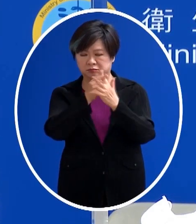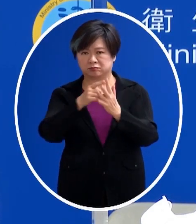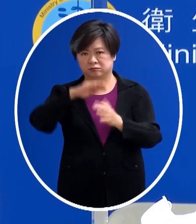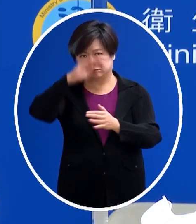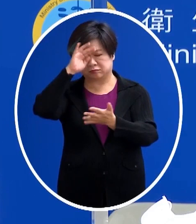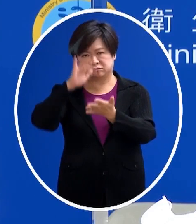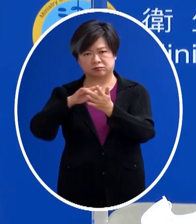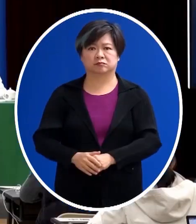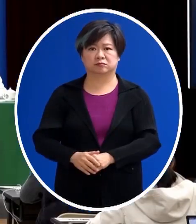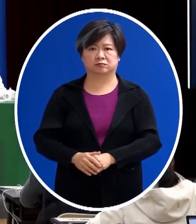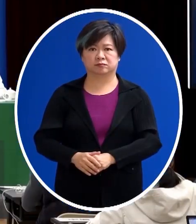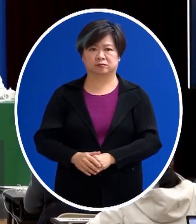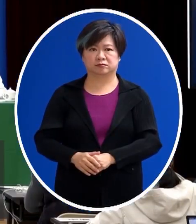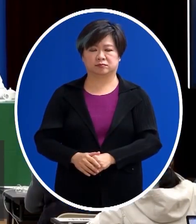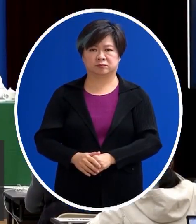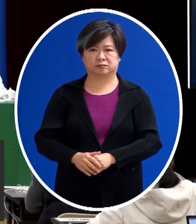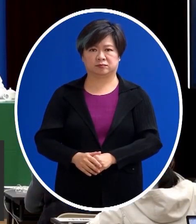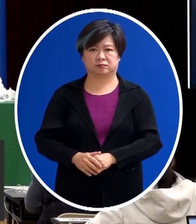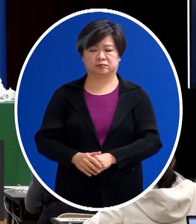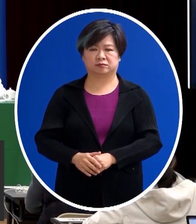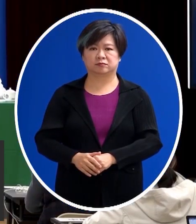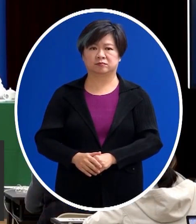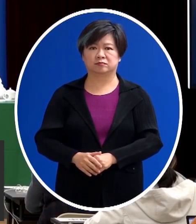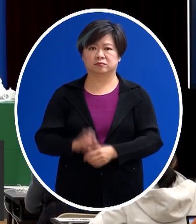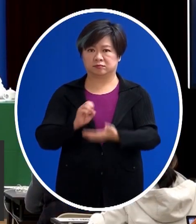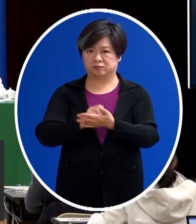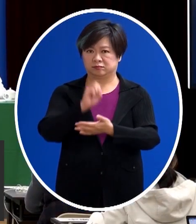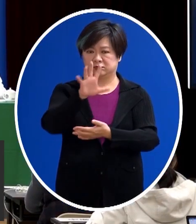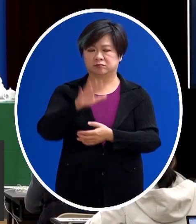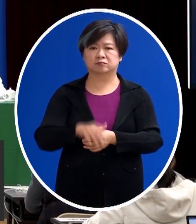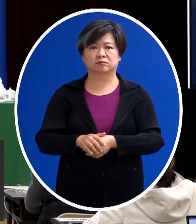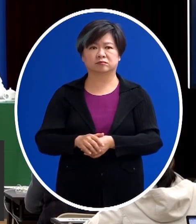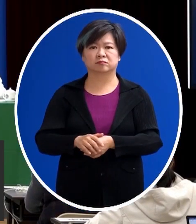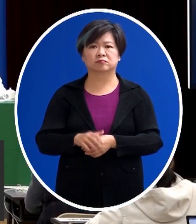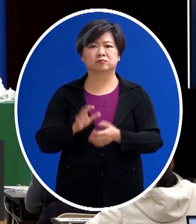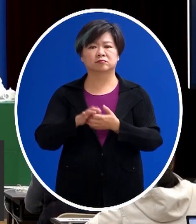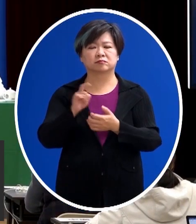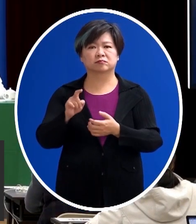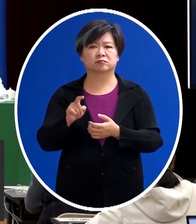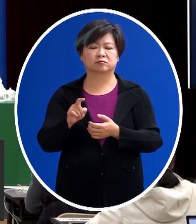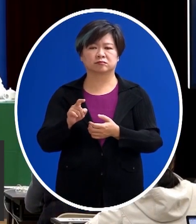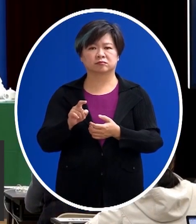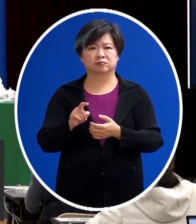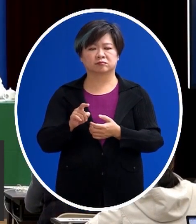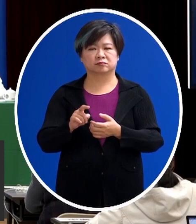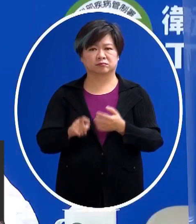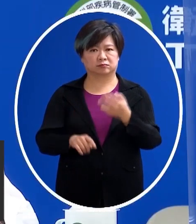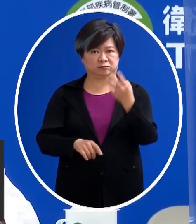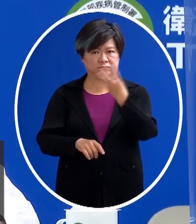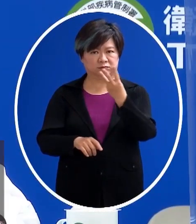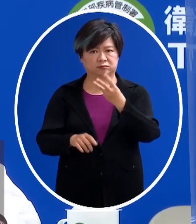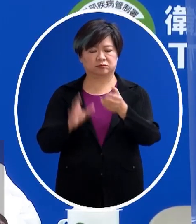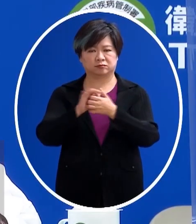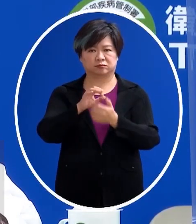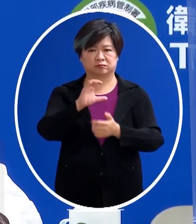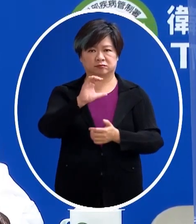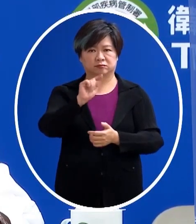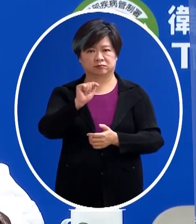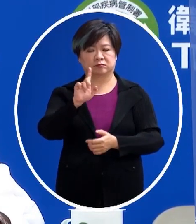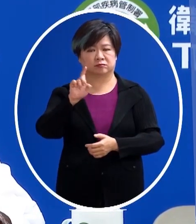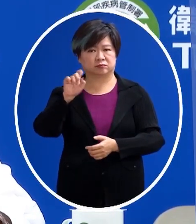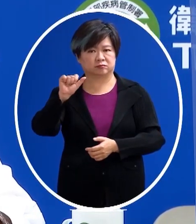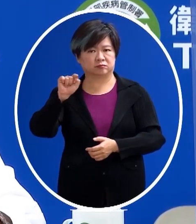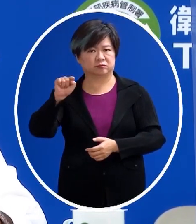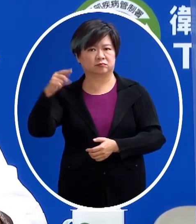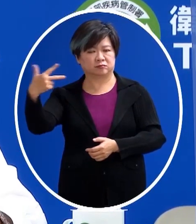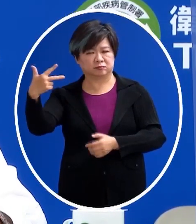都高还是低呢？ 两位跟报告哈，有三只嘛哈，那有一只的 CT 值 15.7， 这是